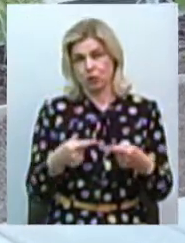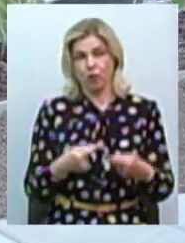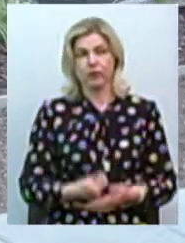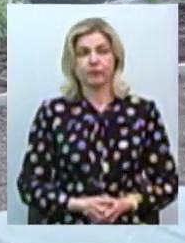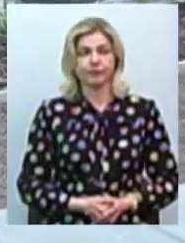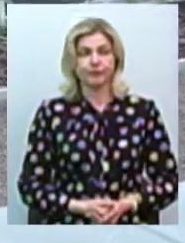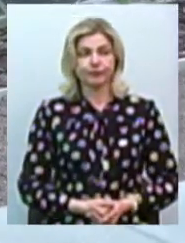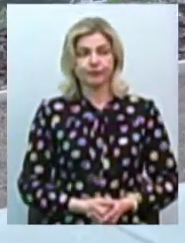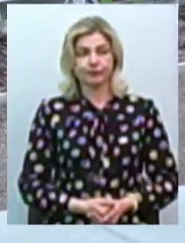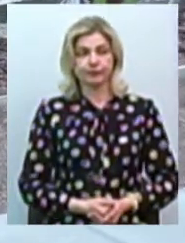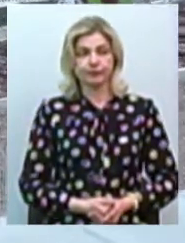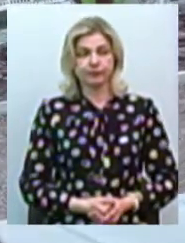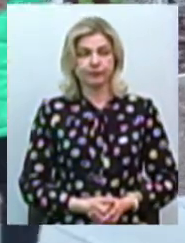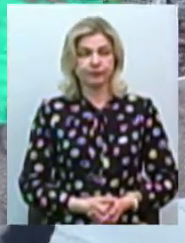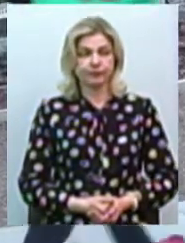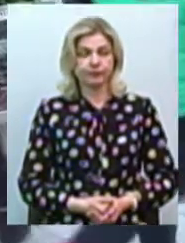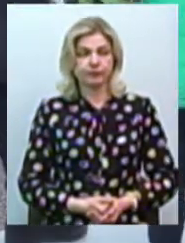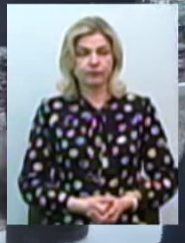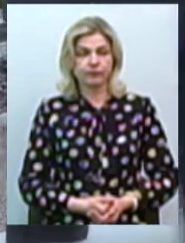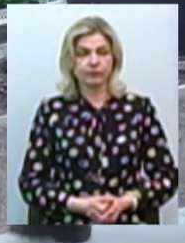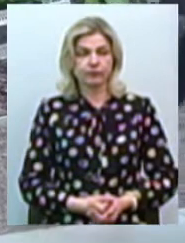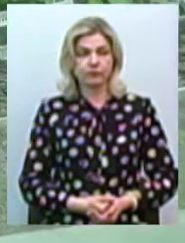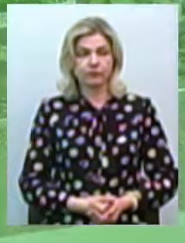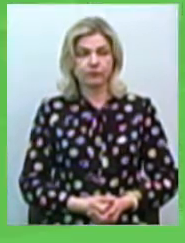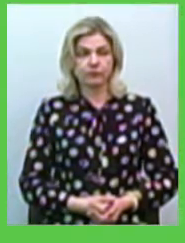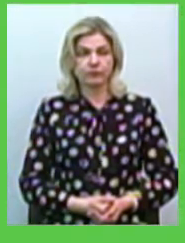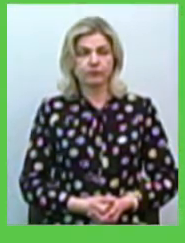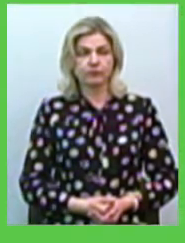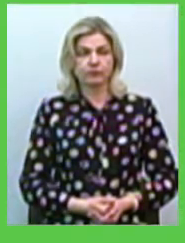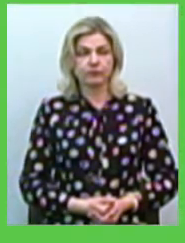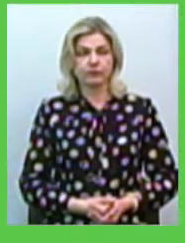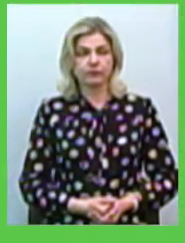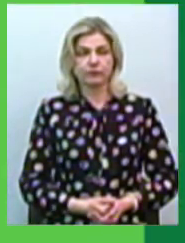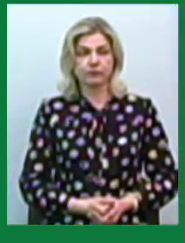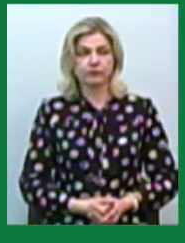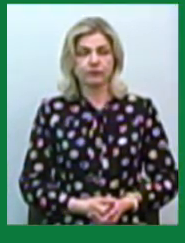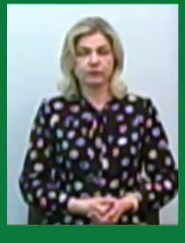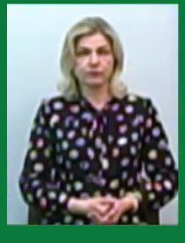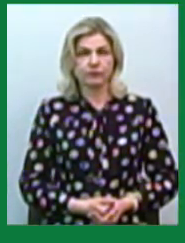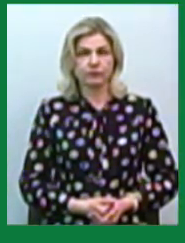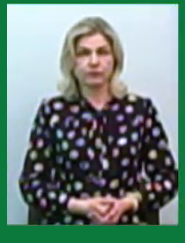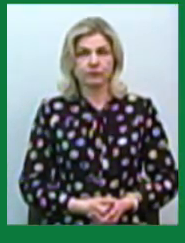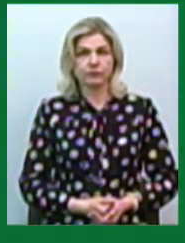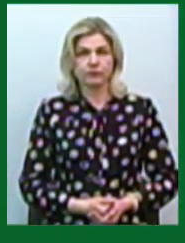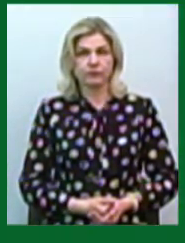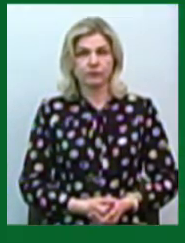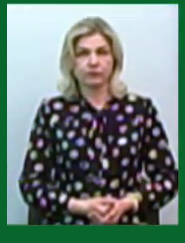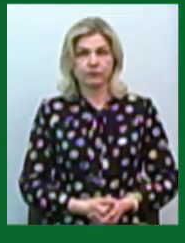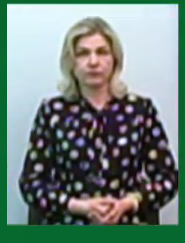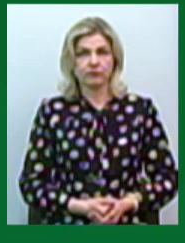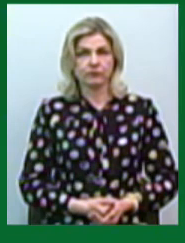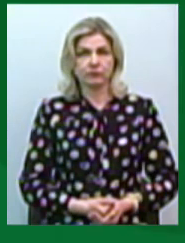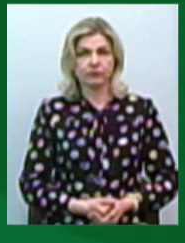Руда, Ігор Чорний. Новини на Суспільному. Миколаїв.